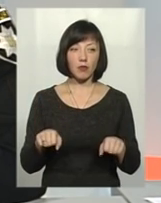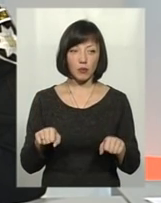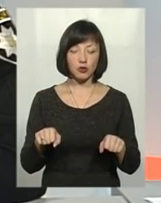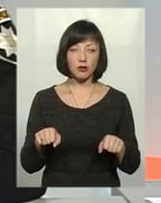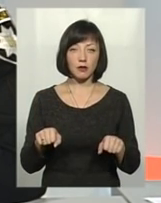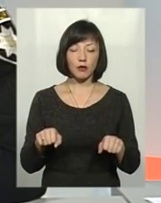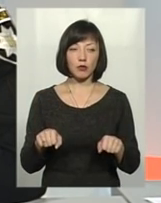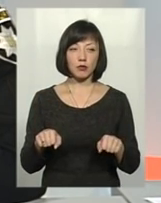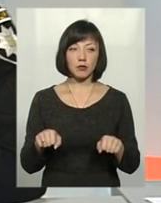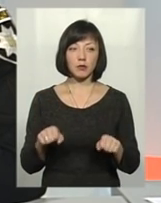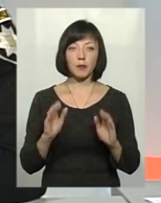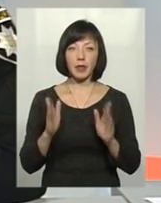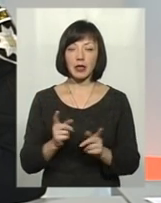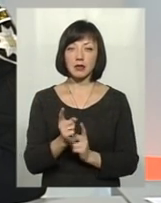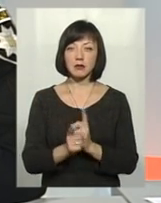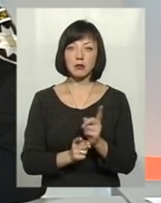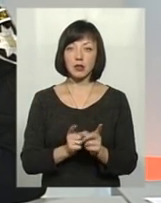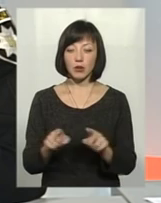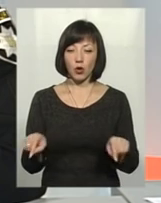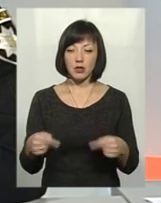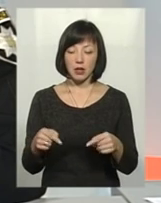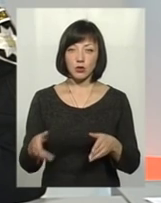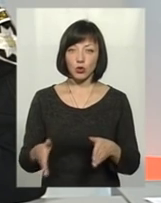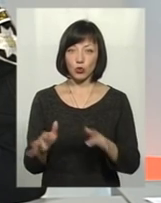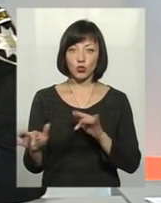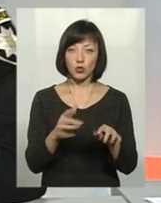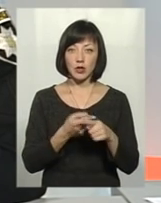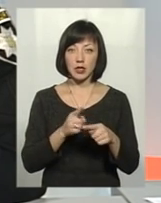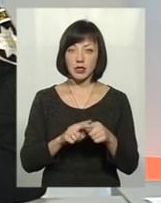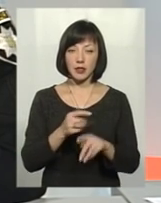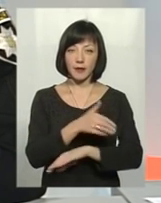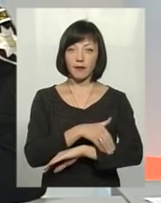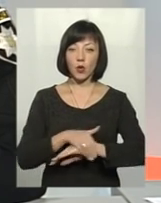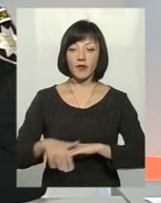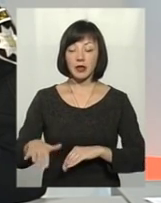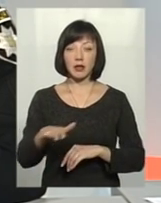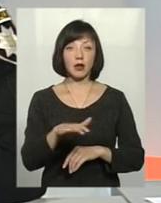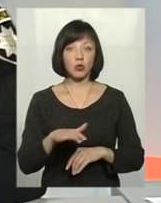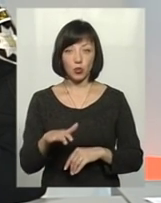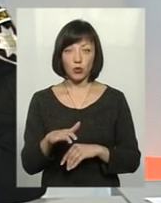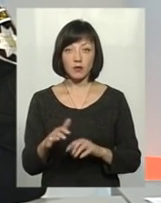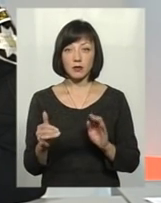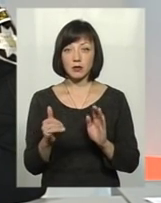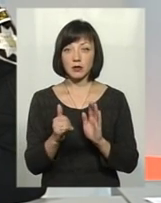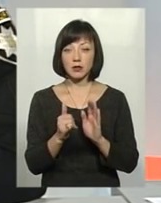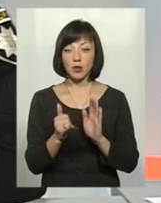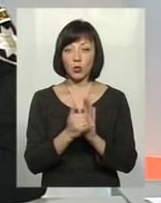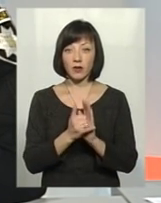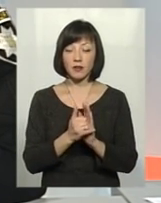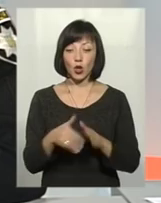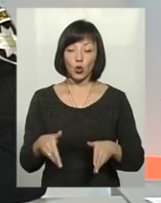можливо буде змінити організацію дорожнього руху на цій дворовій території, встановивши відповідні дорожні